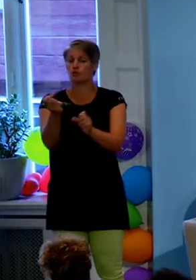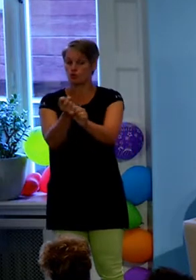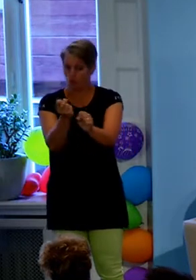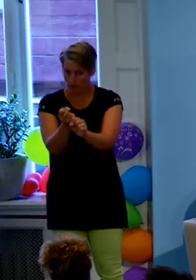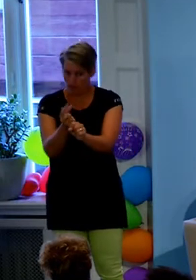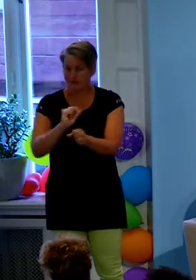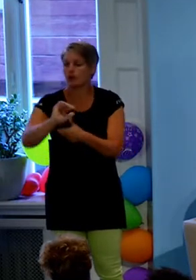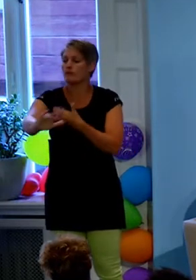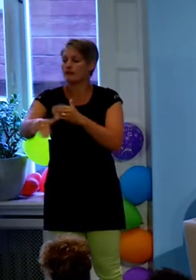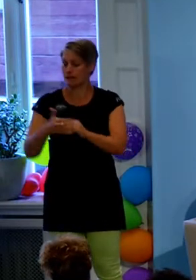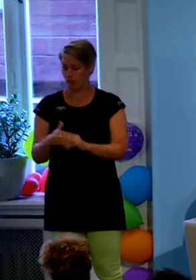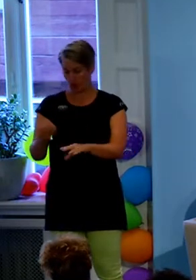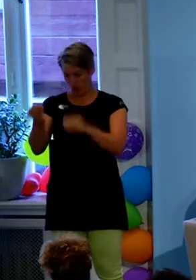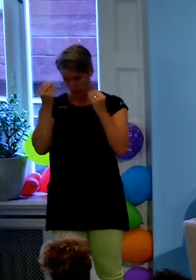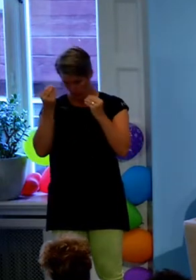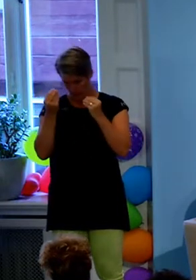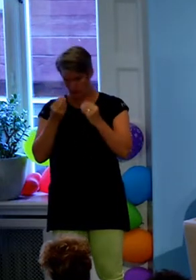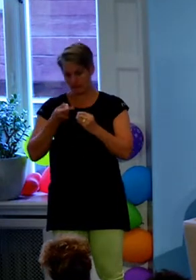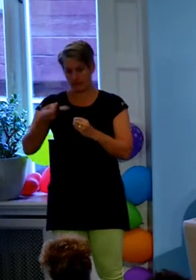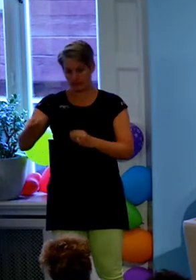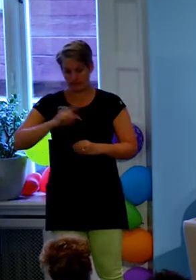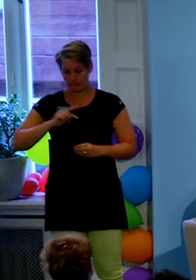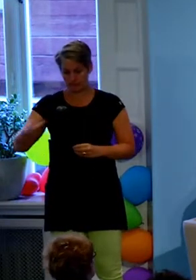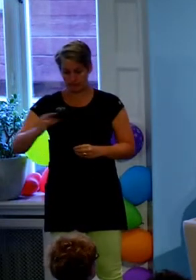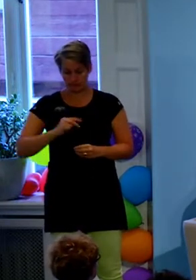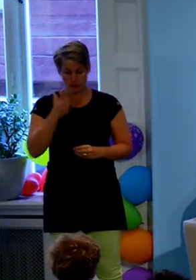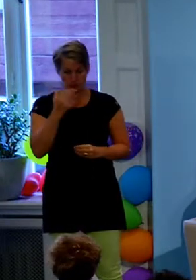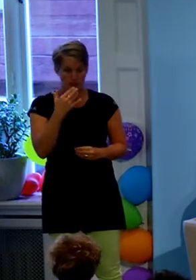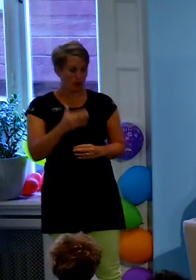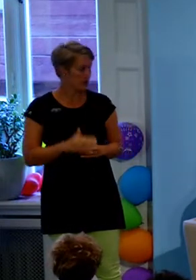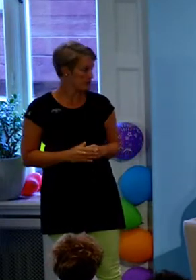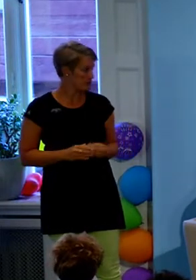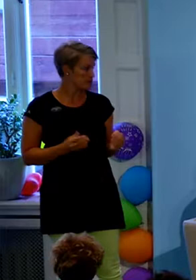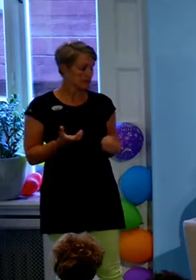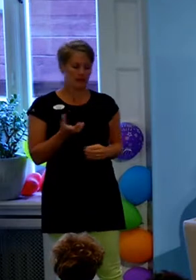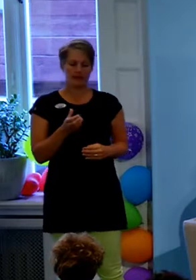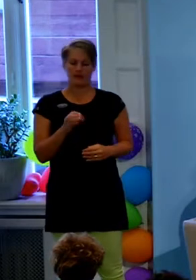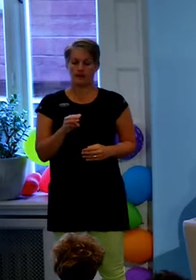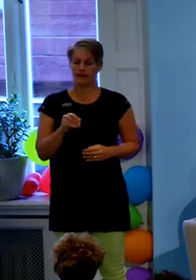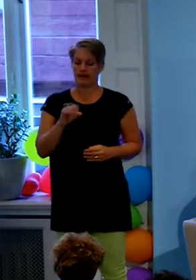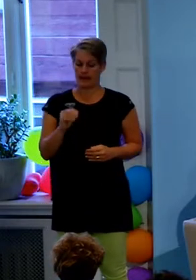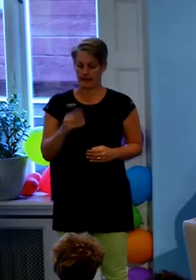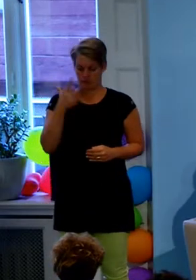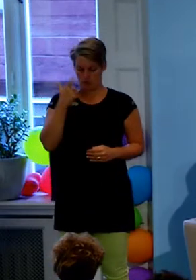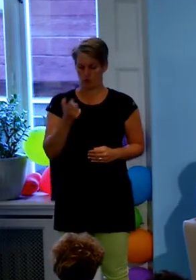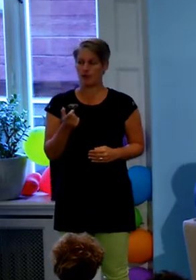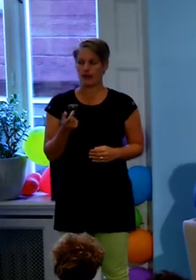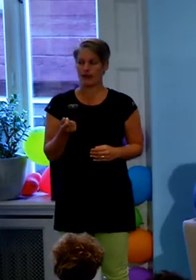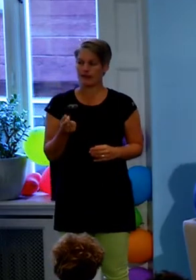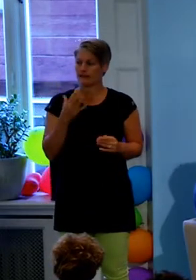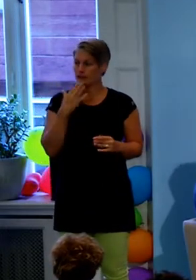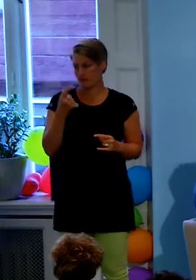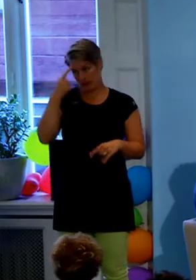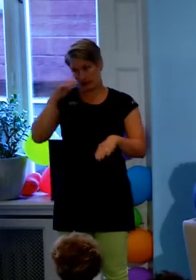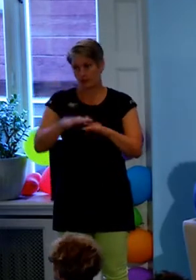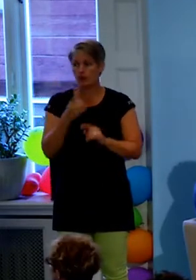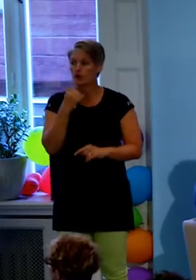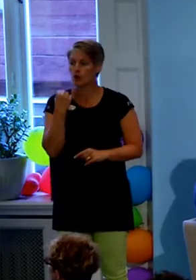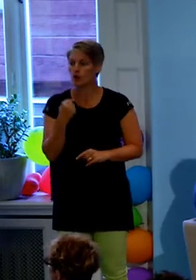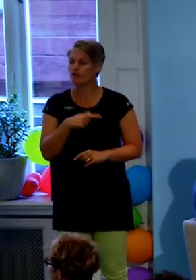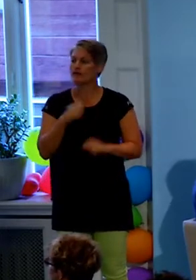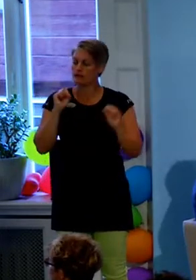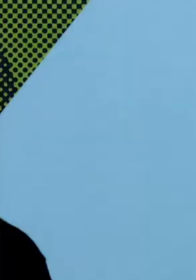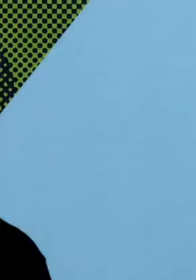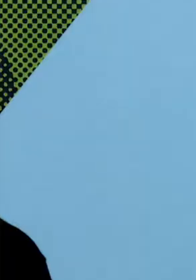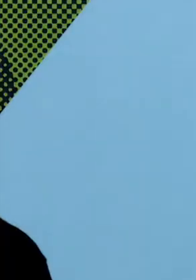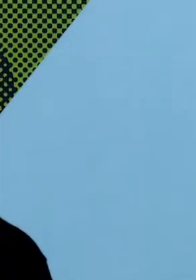kunna kompetensutbilda med rätt saker. Kan det vara någonting? Ja, det var lite det jag var inne på tidigare som vi diskuterade igår. Jag tror att vi behöver gå lite